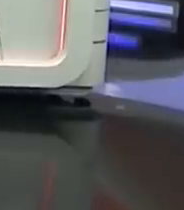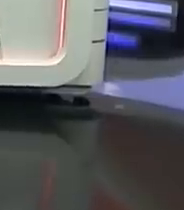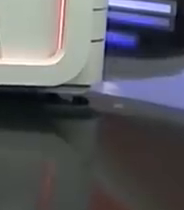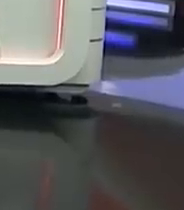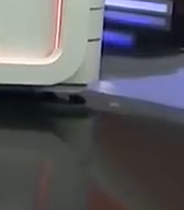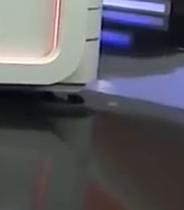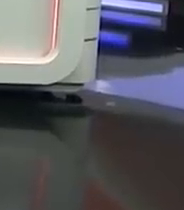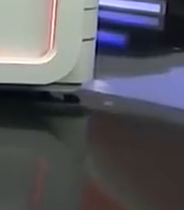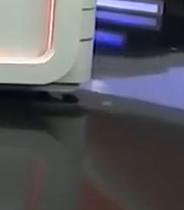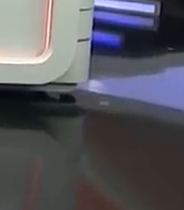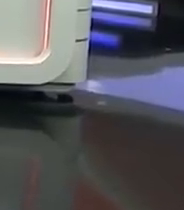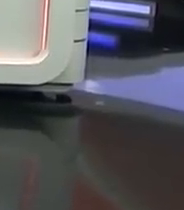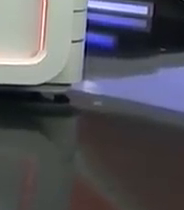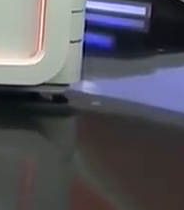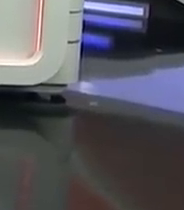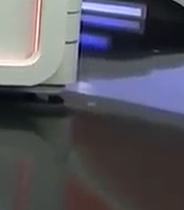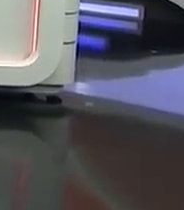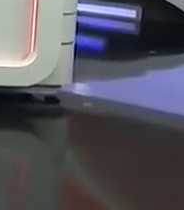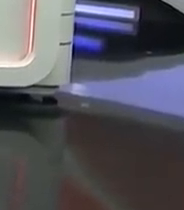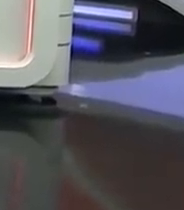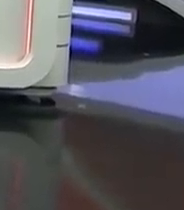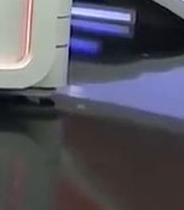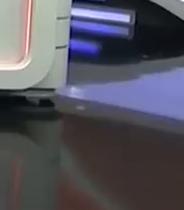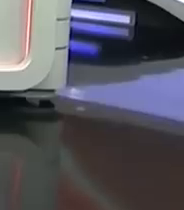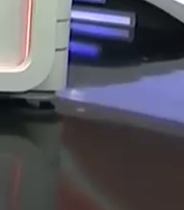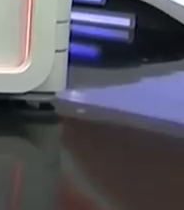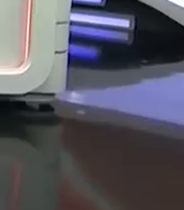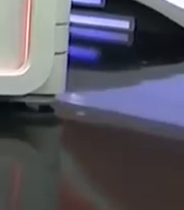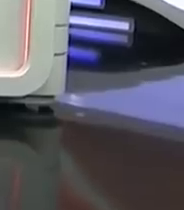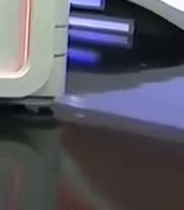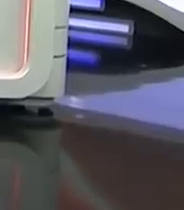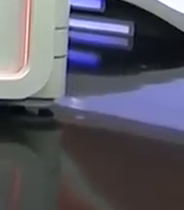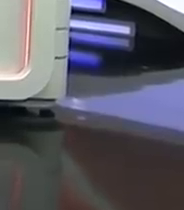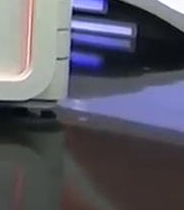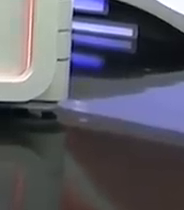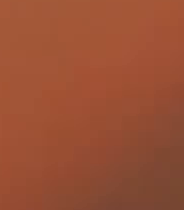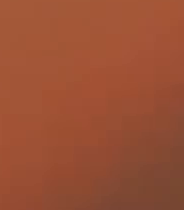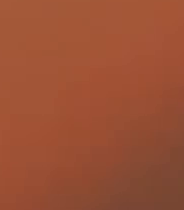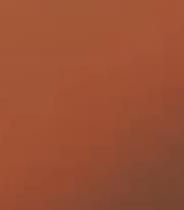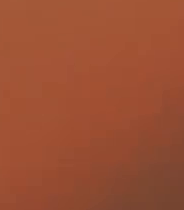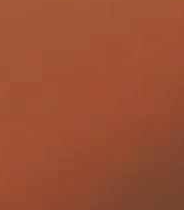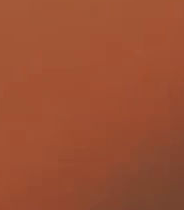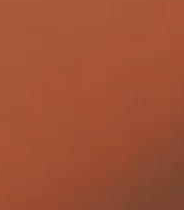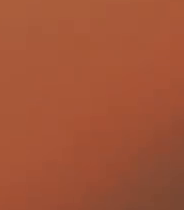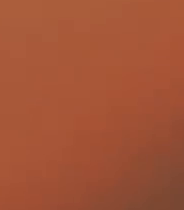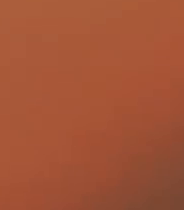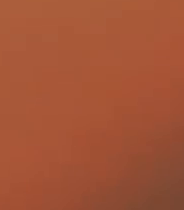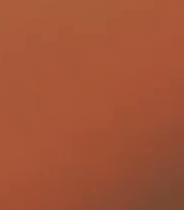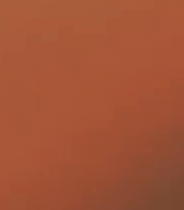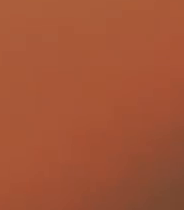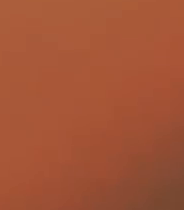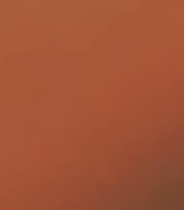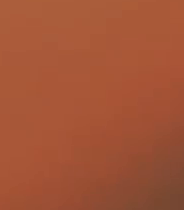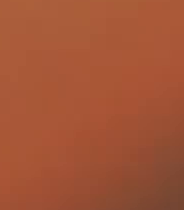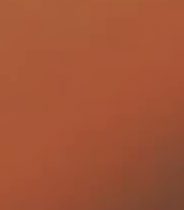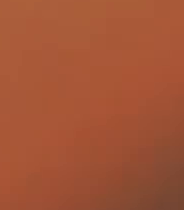ธ์นั้นก็ยังไม่ตัดสินใจอนาคตทางการเมืองของตัวเองสักทีคะแนนในการพรรคพลังประชารัฐก็ยังไม่ชัดเจนเรื่องของการเสนอชื่อว่าที่นายกรั